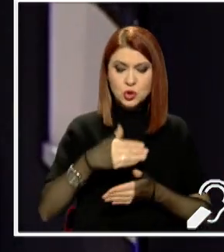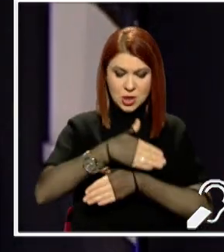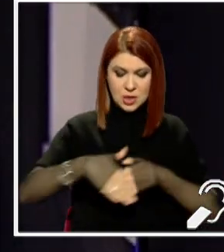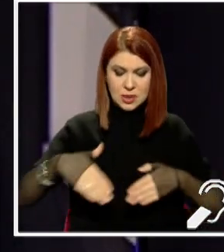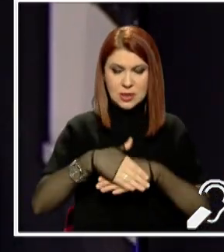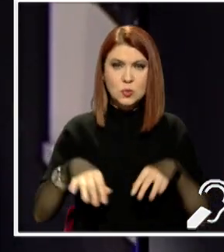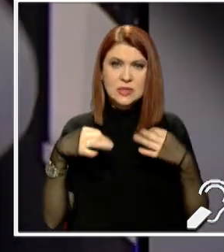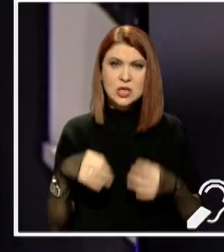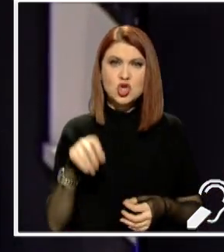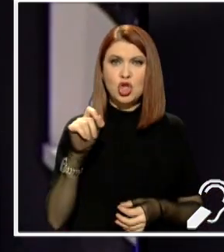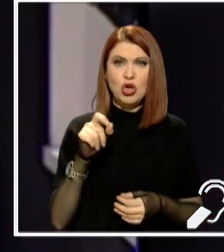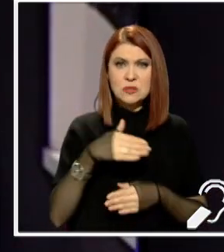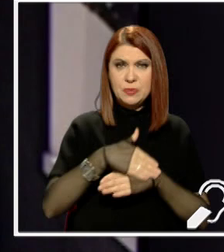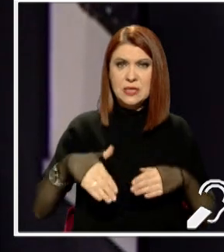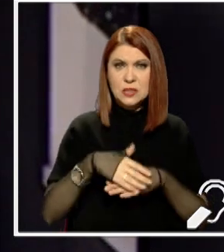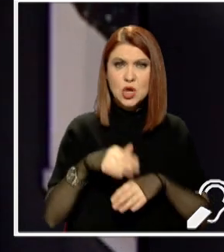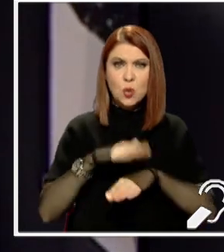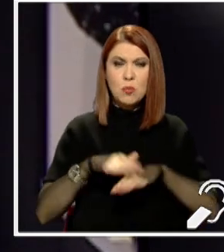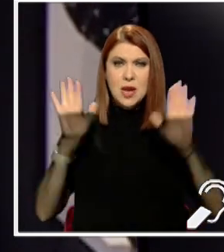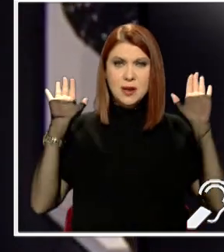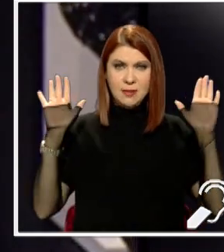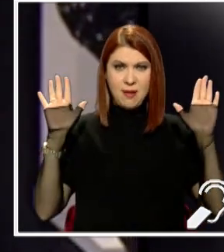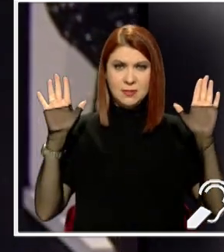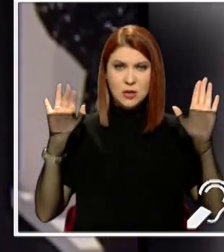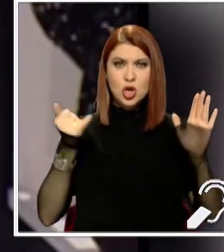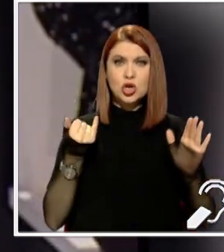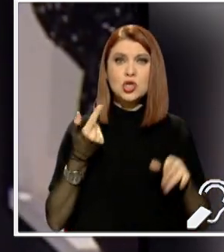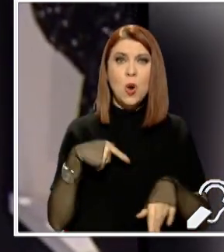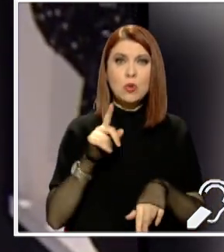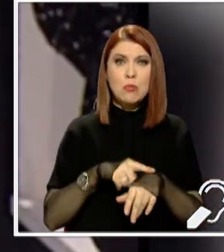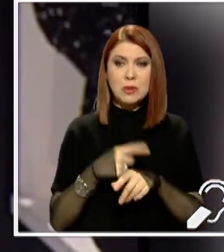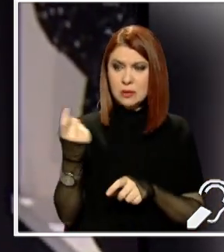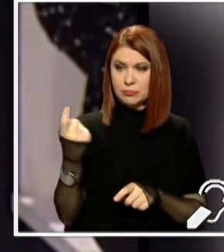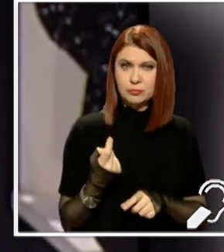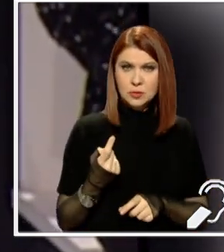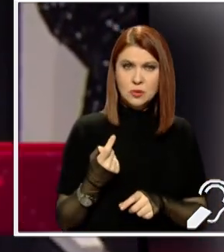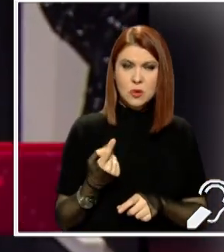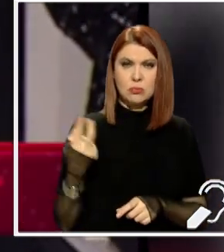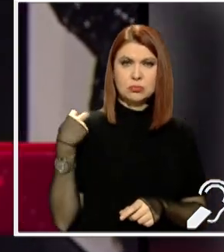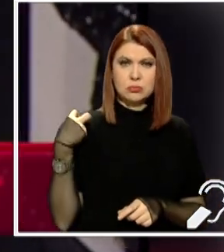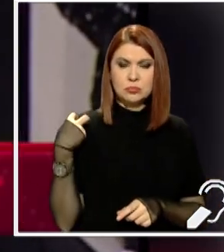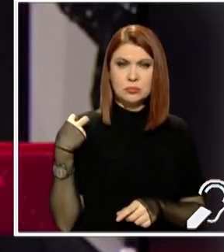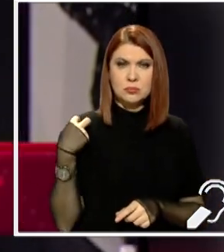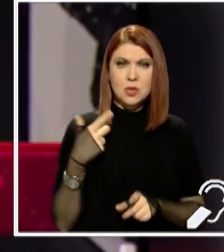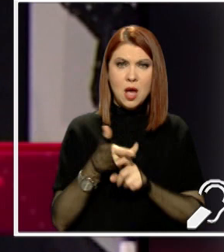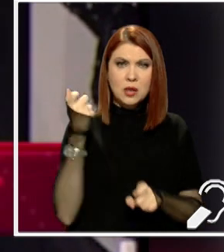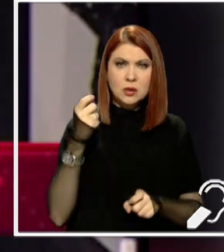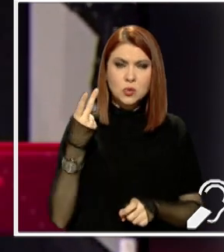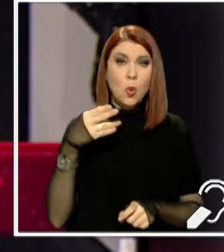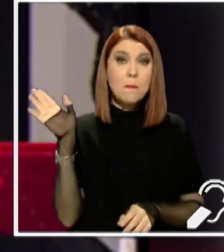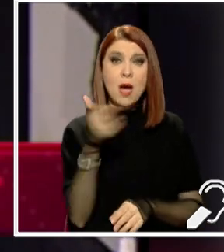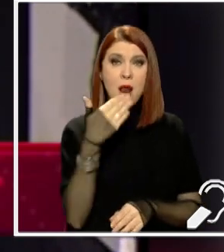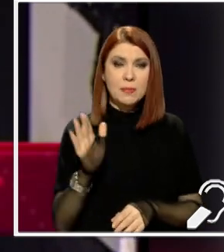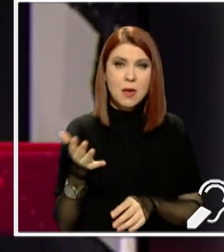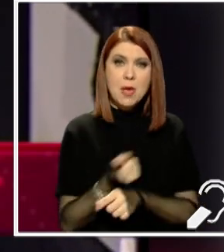către 10-12 cu mâinile ridicate. Și la un moment dat s-a apropiat un plutonier major din mine, mi-a tras două palme, mi-a